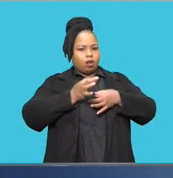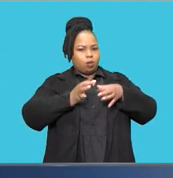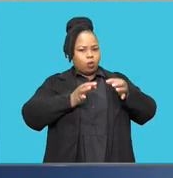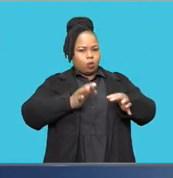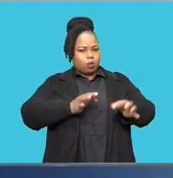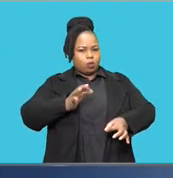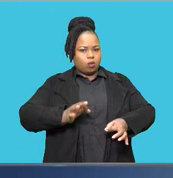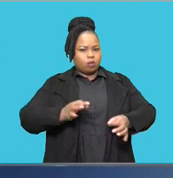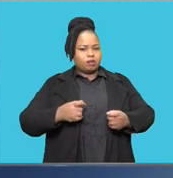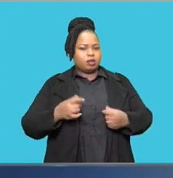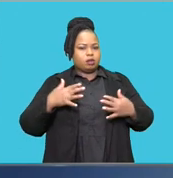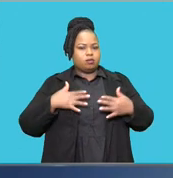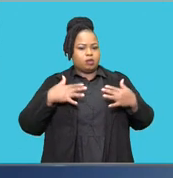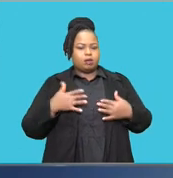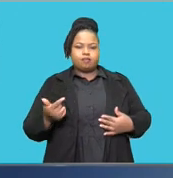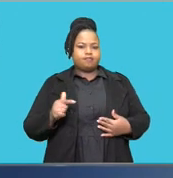kahle.